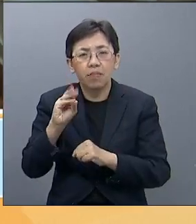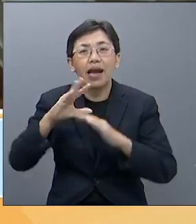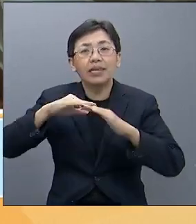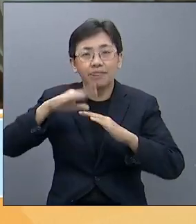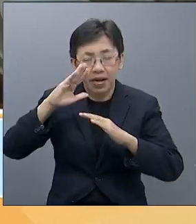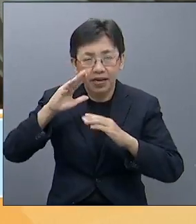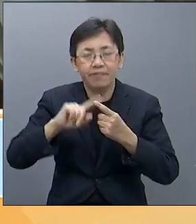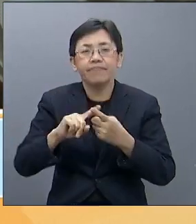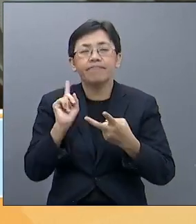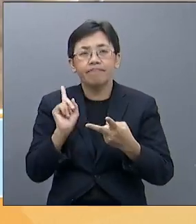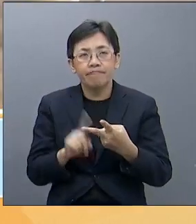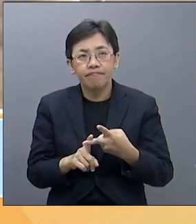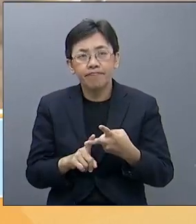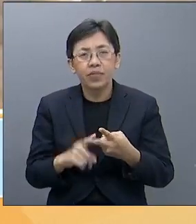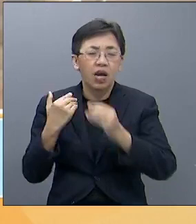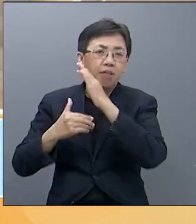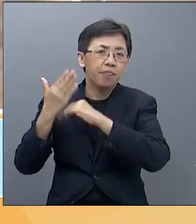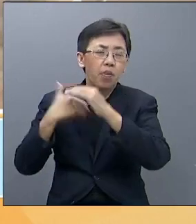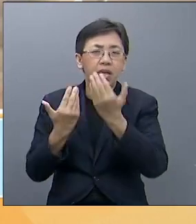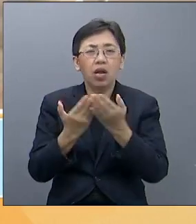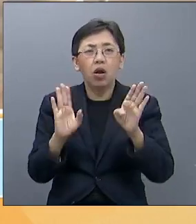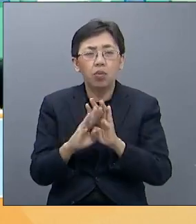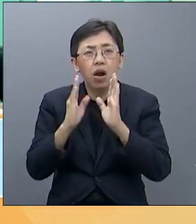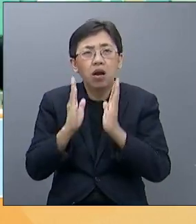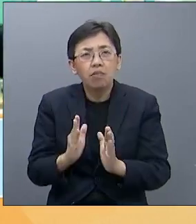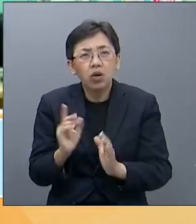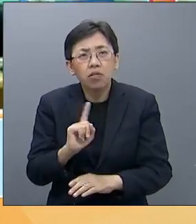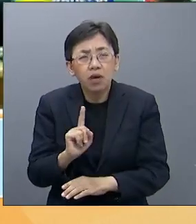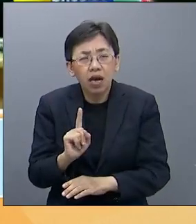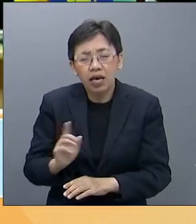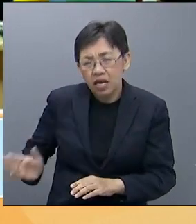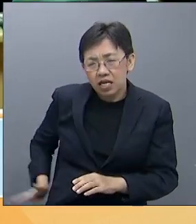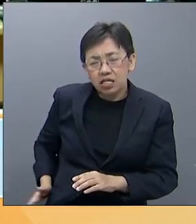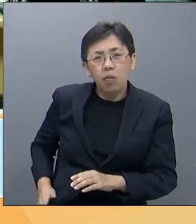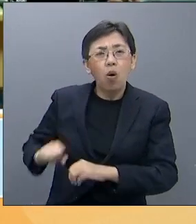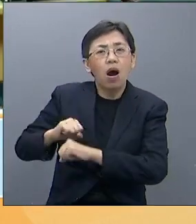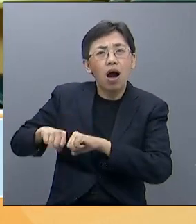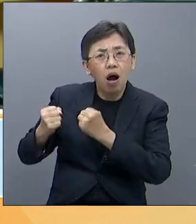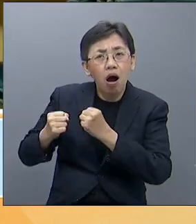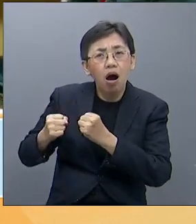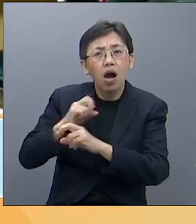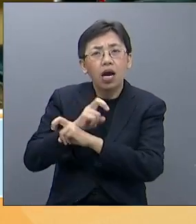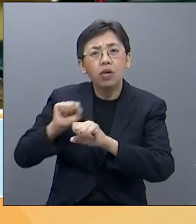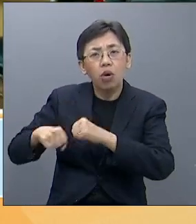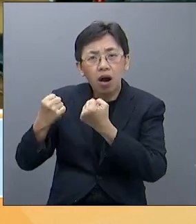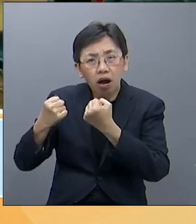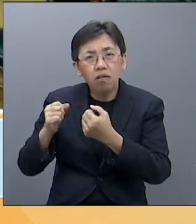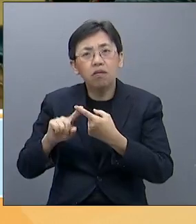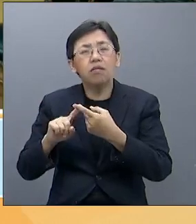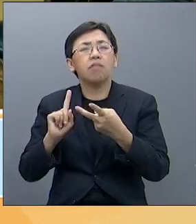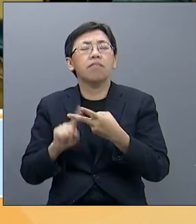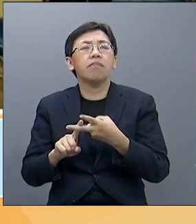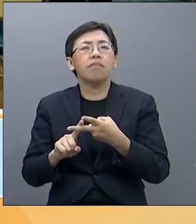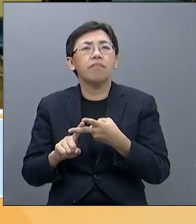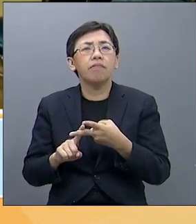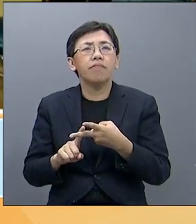นะครับหรือว่ามีประวัติในครอบครัวที่มีเรื่องของสะโพกหักเคยล้มสะโพกหักหรือคนที่มีดัช